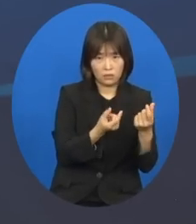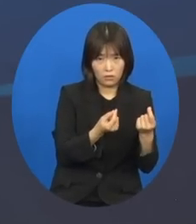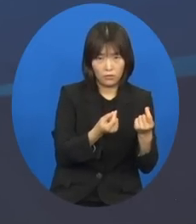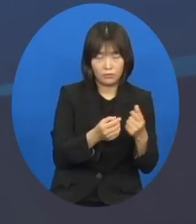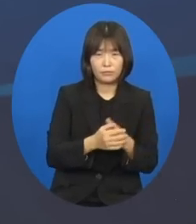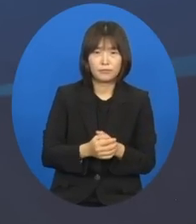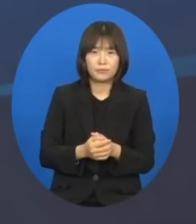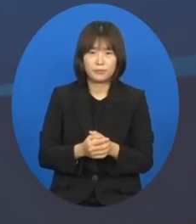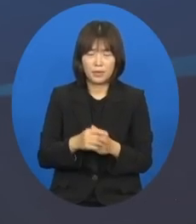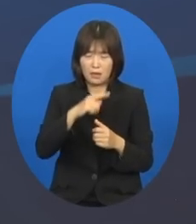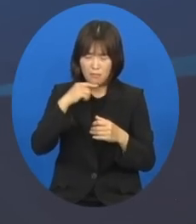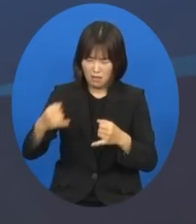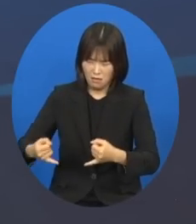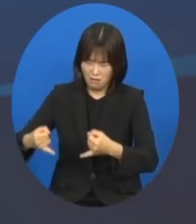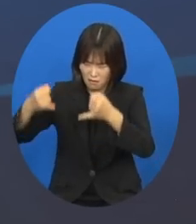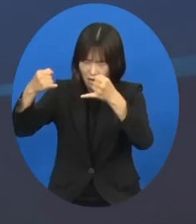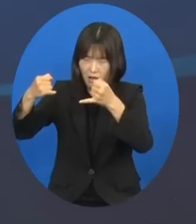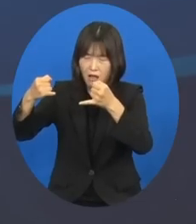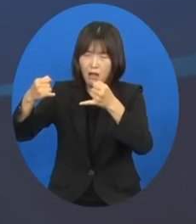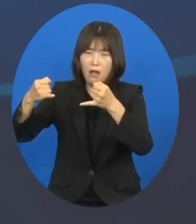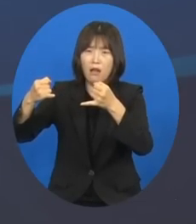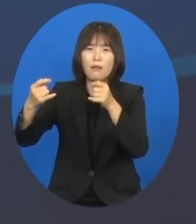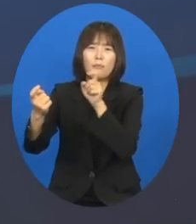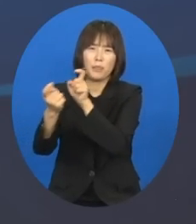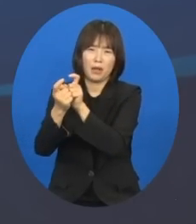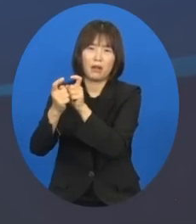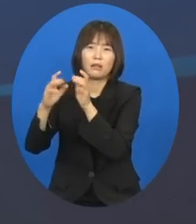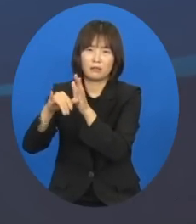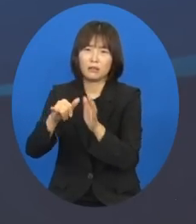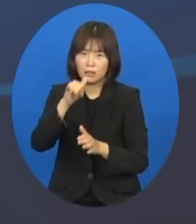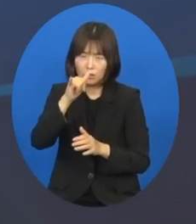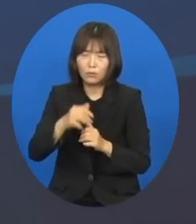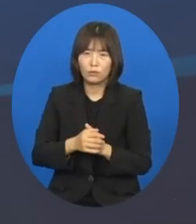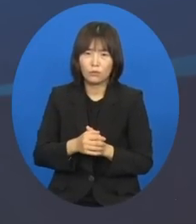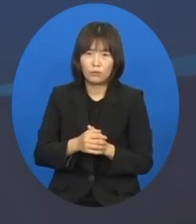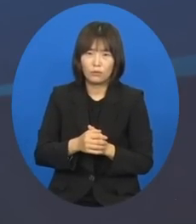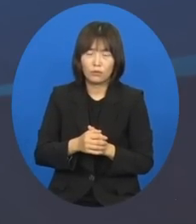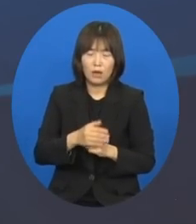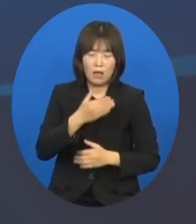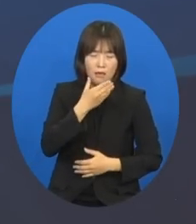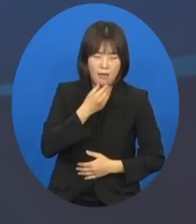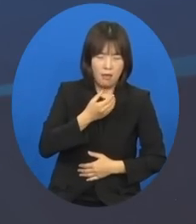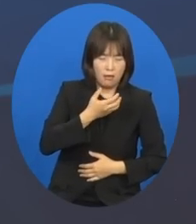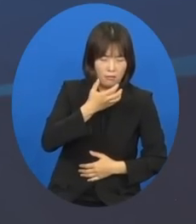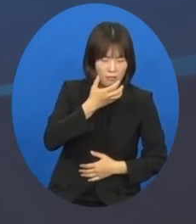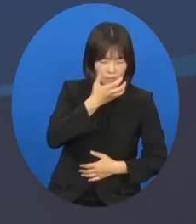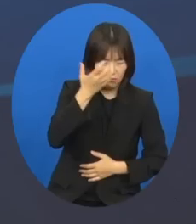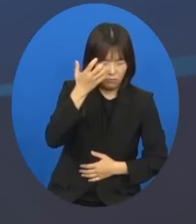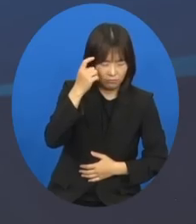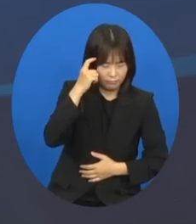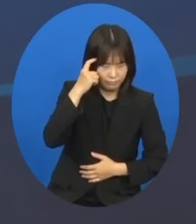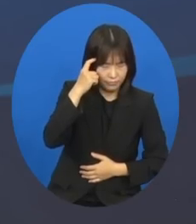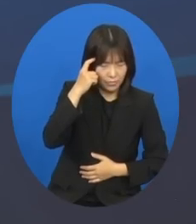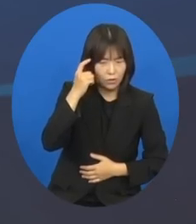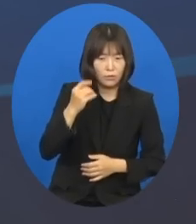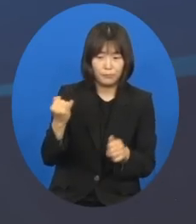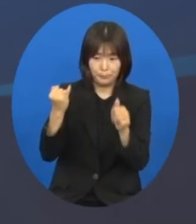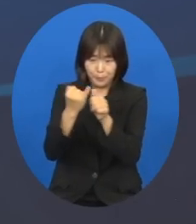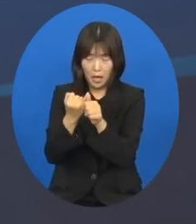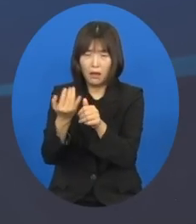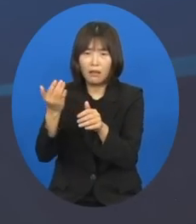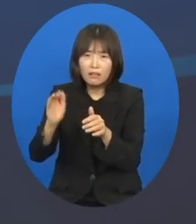벼랑 끝에 서게 되는 일도 있고 그렇게 행복한 줄 알고 결혼을 했는데 적과의 동침이 따로 없을